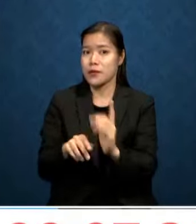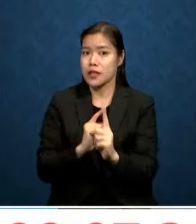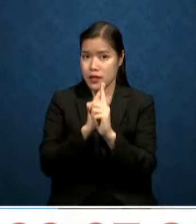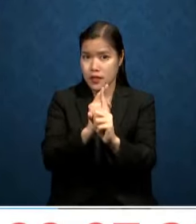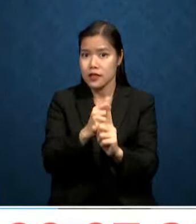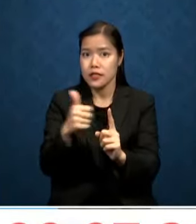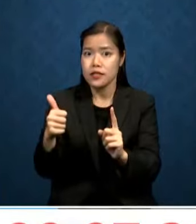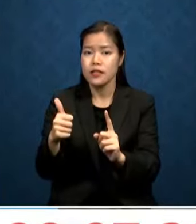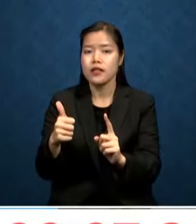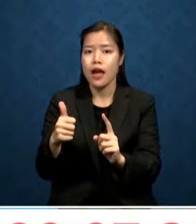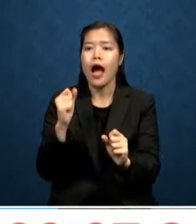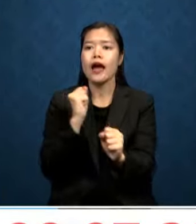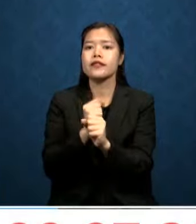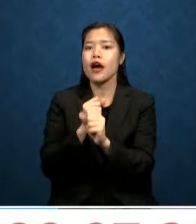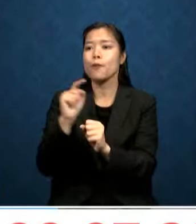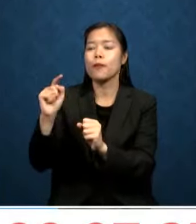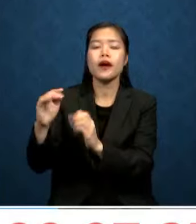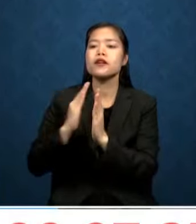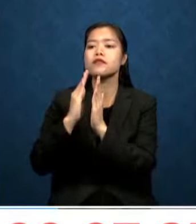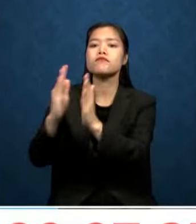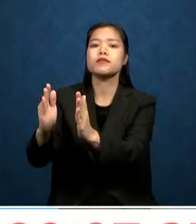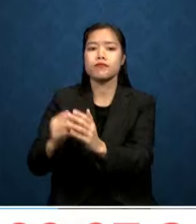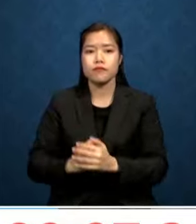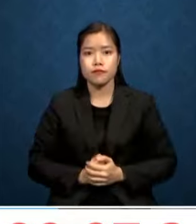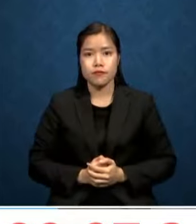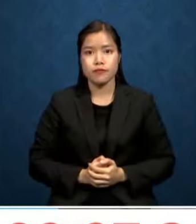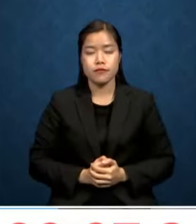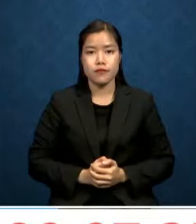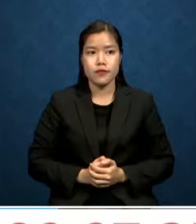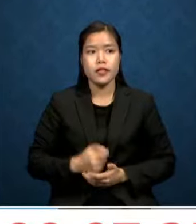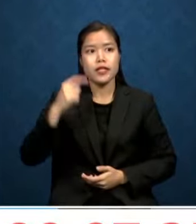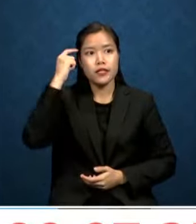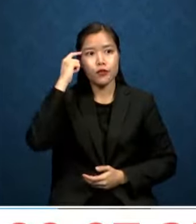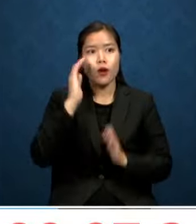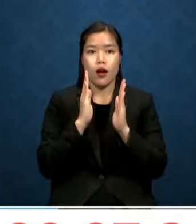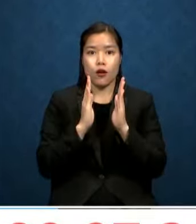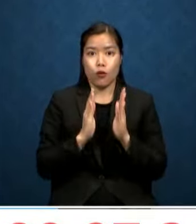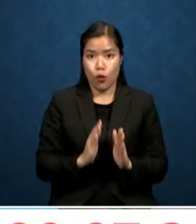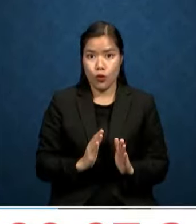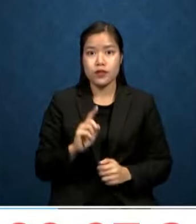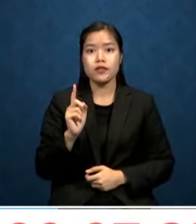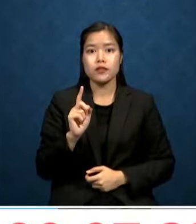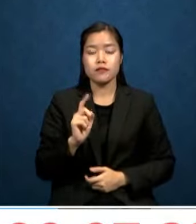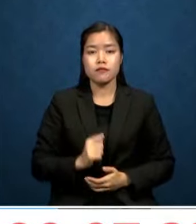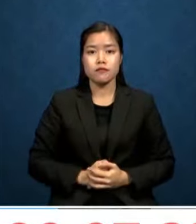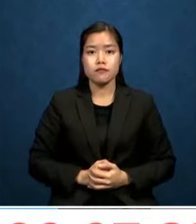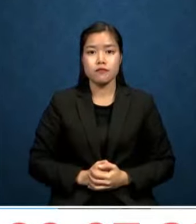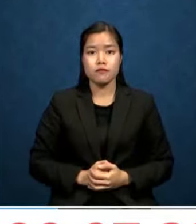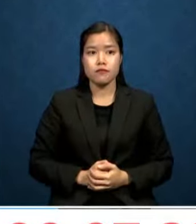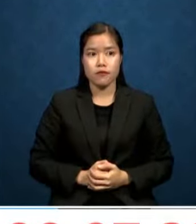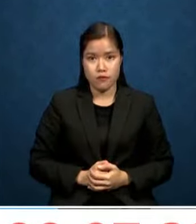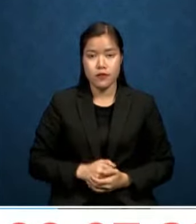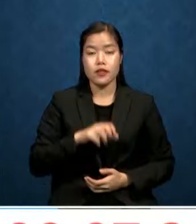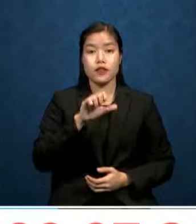ที่สุดก็คือทำให้เขาดูนะครับผมคิดว่าสัดส่วนของคนที่แน่นอนว่าท่านส